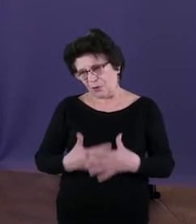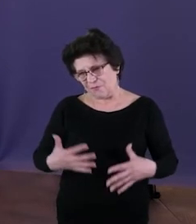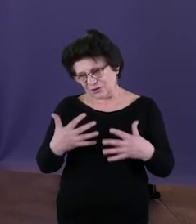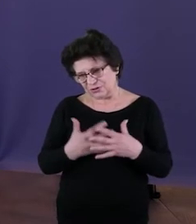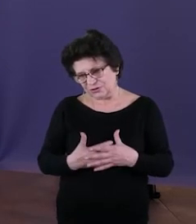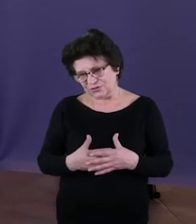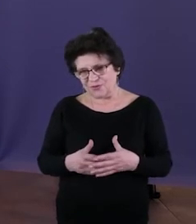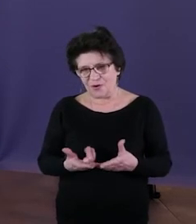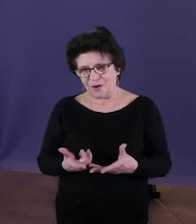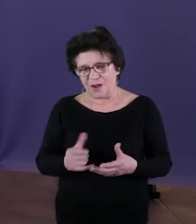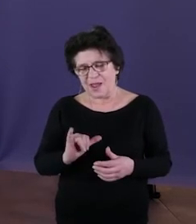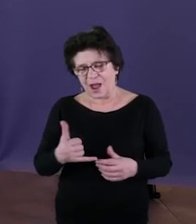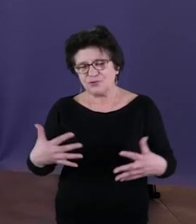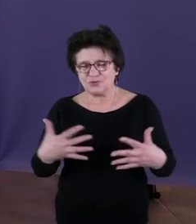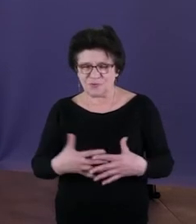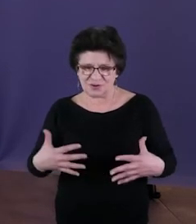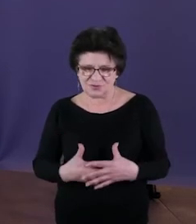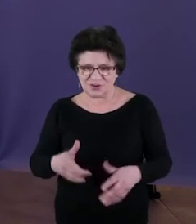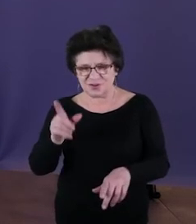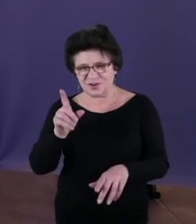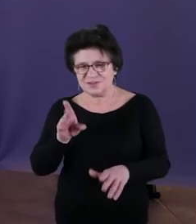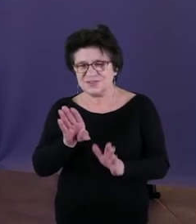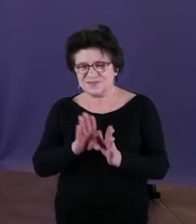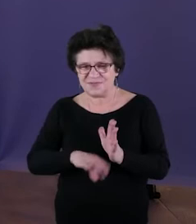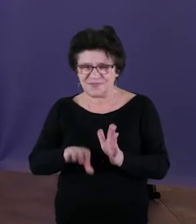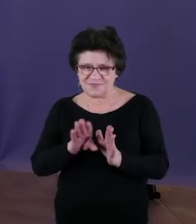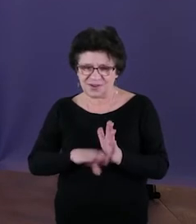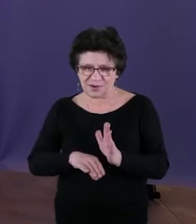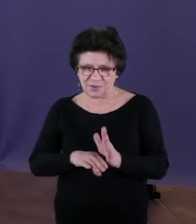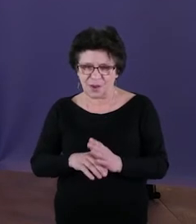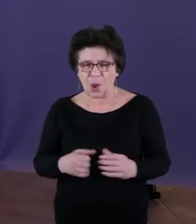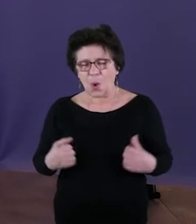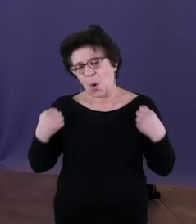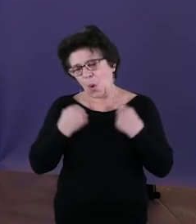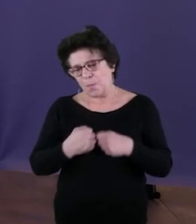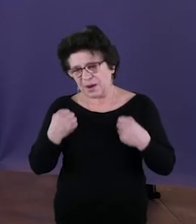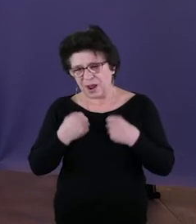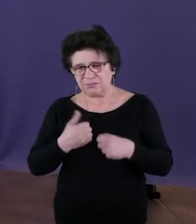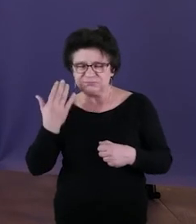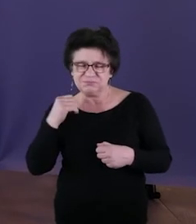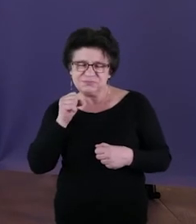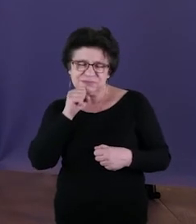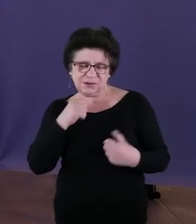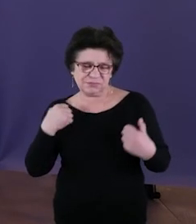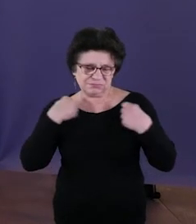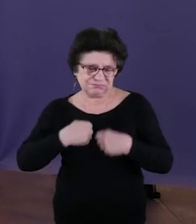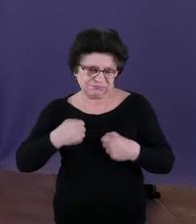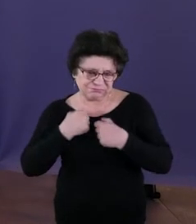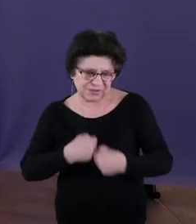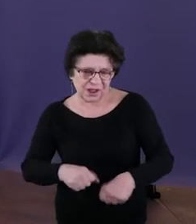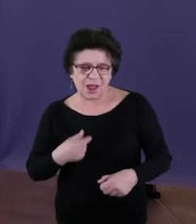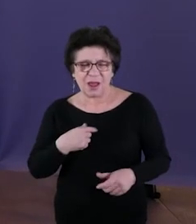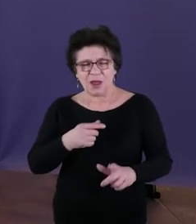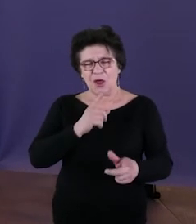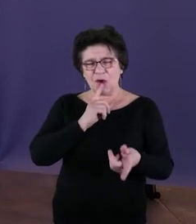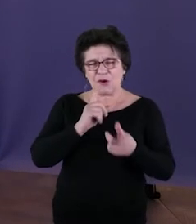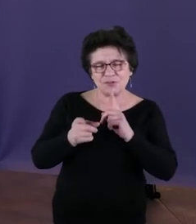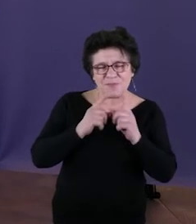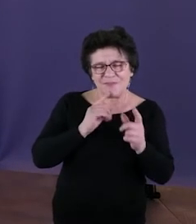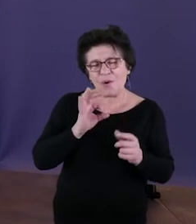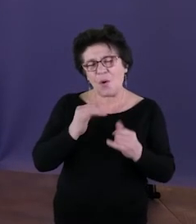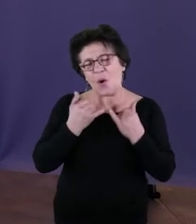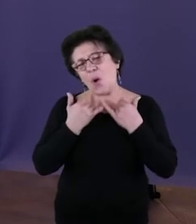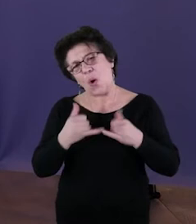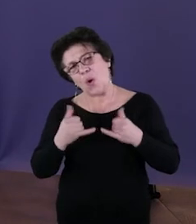kurkowe gdzie się trochę ludzie przebierają spotykają i rozmawiają o różnych